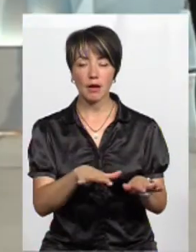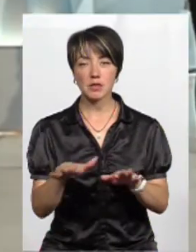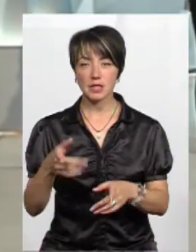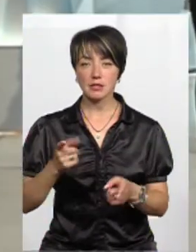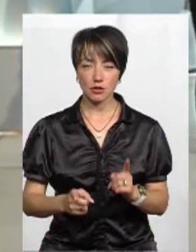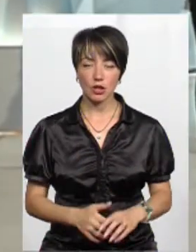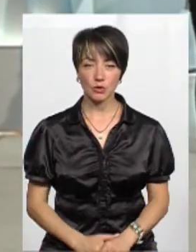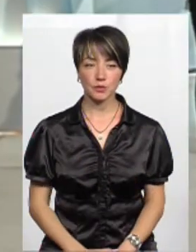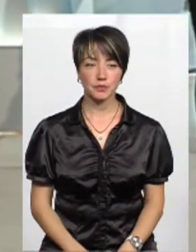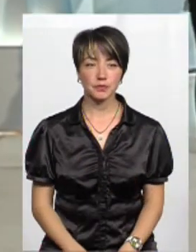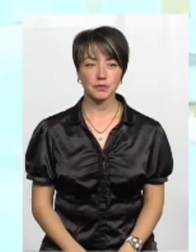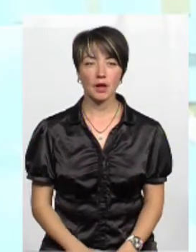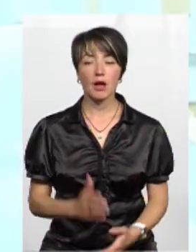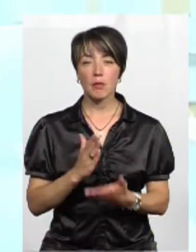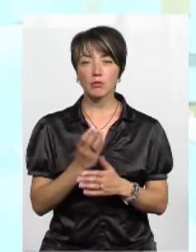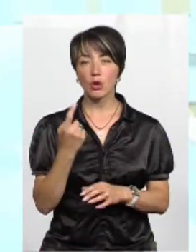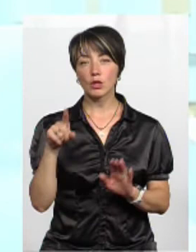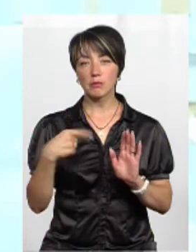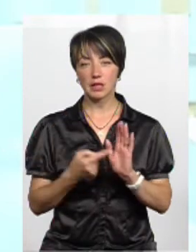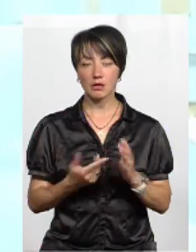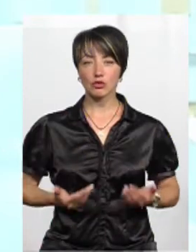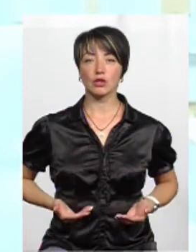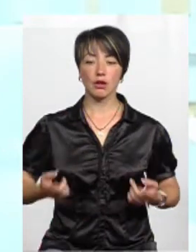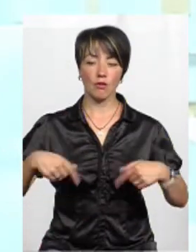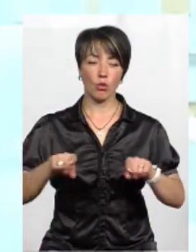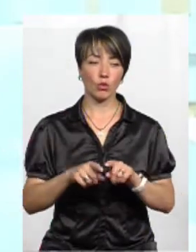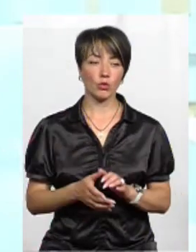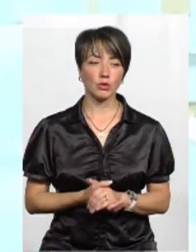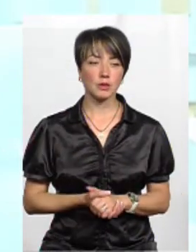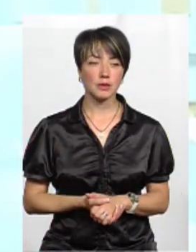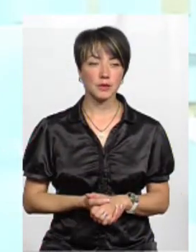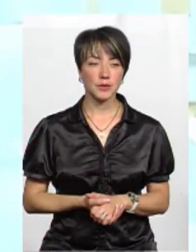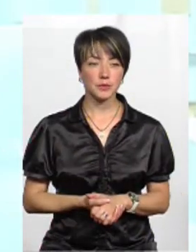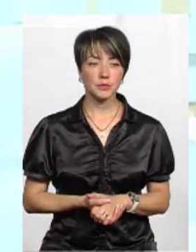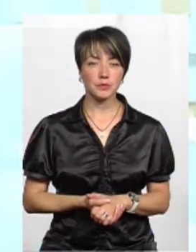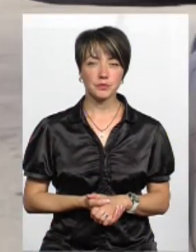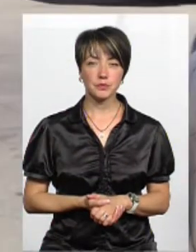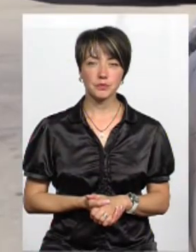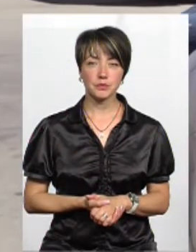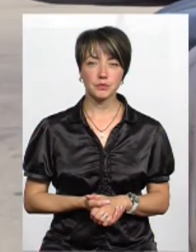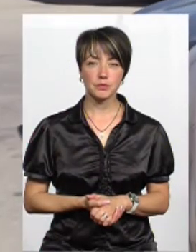місця, звичайно. Угу. Маємо ще одне питання від жителів округу, прошу.